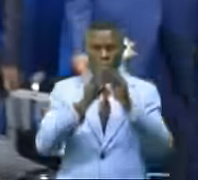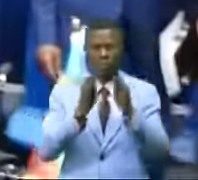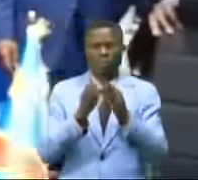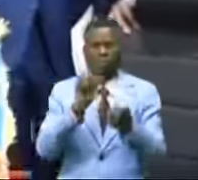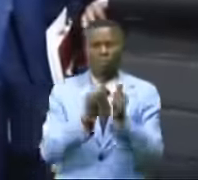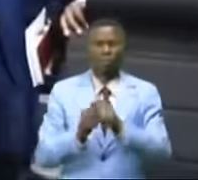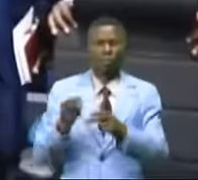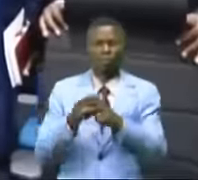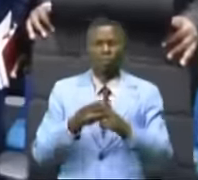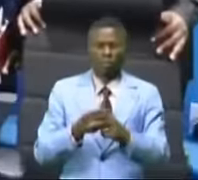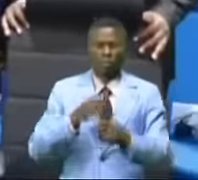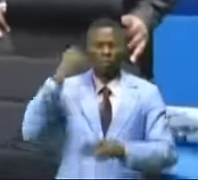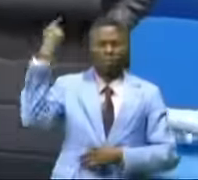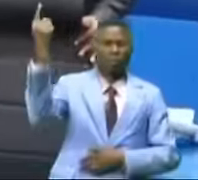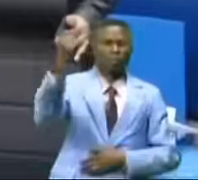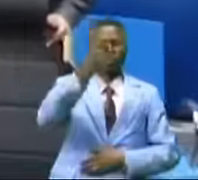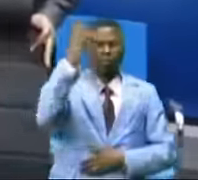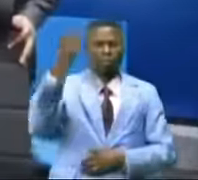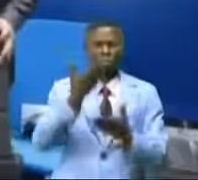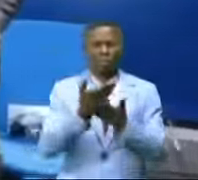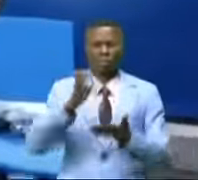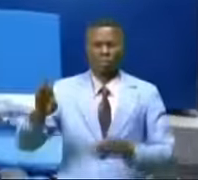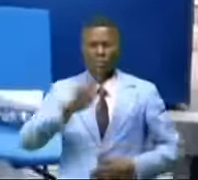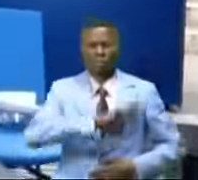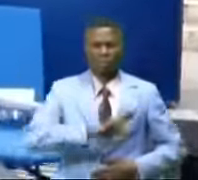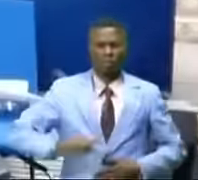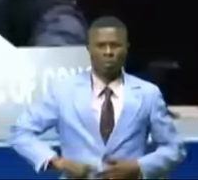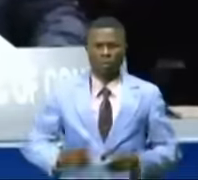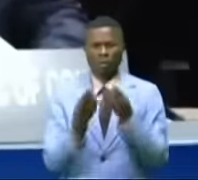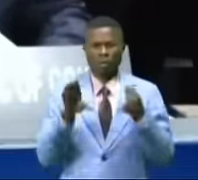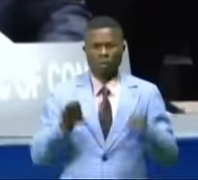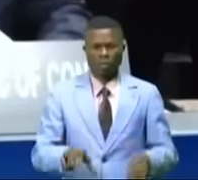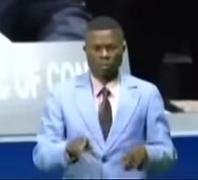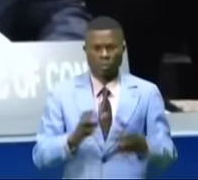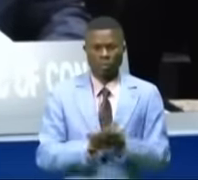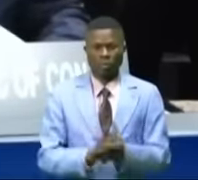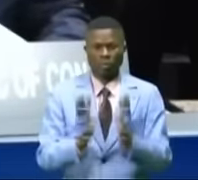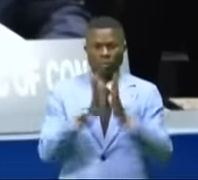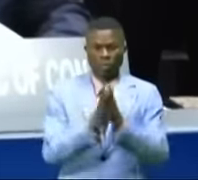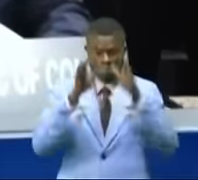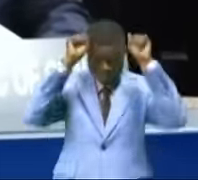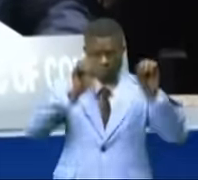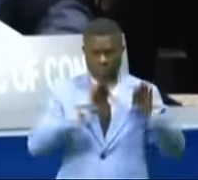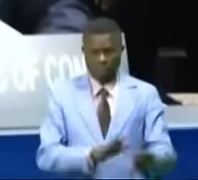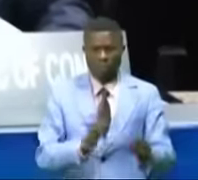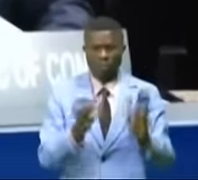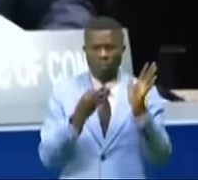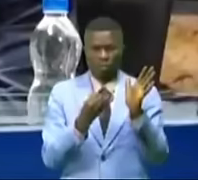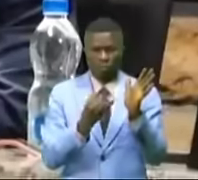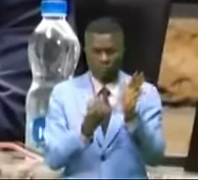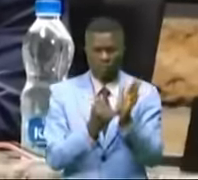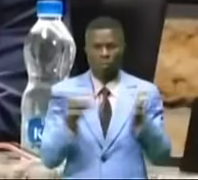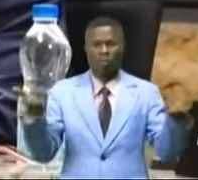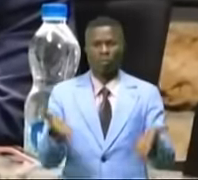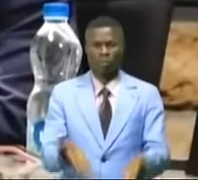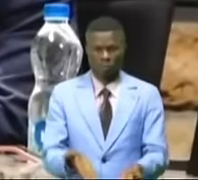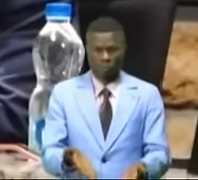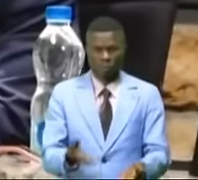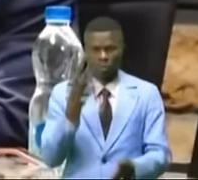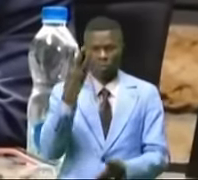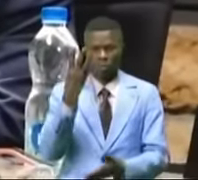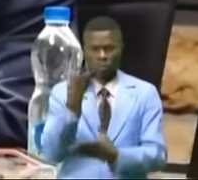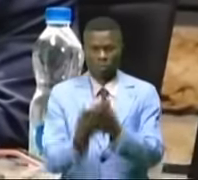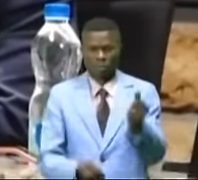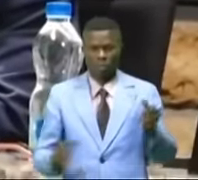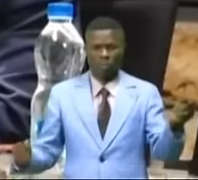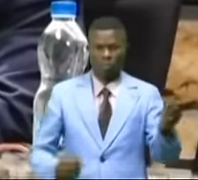situation sécuritaire et humanitaire dans l'est de la RDC. Sur les 10 chefs d'État attendus, 6 ont répondu présents, notamment